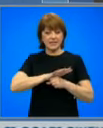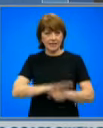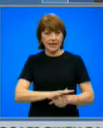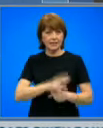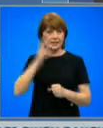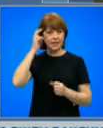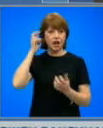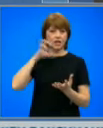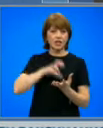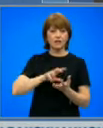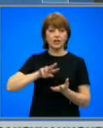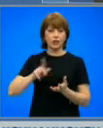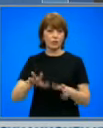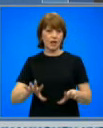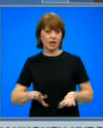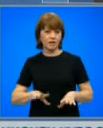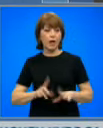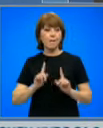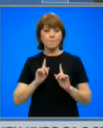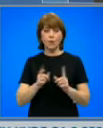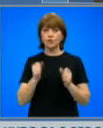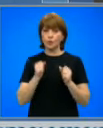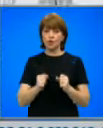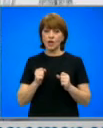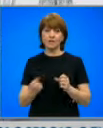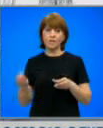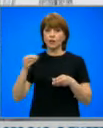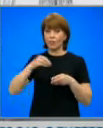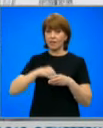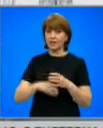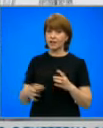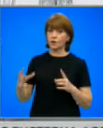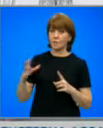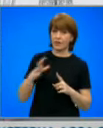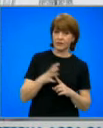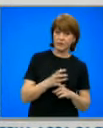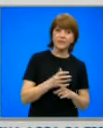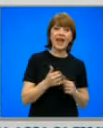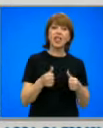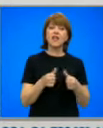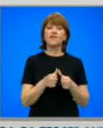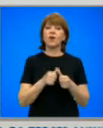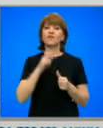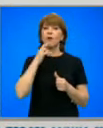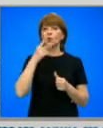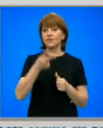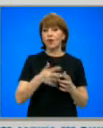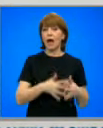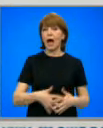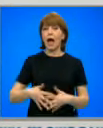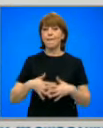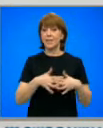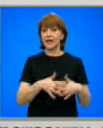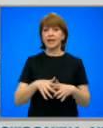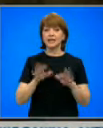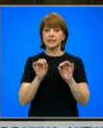градове. Можем да очакваме допълнителни офанзивни действия. Руският първи дипломат Лавров отговори на американската